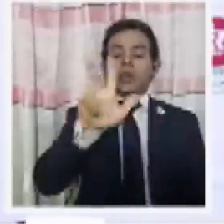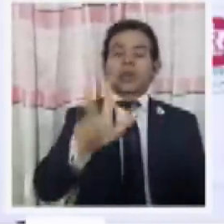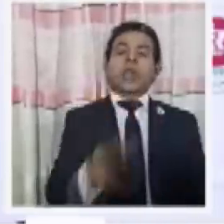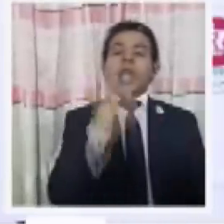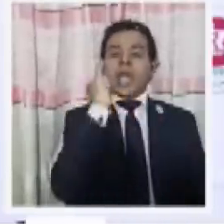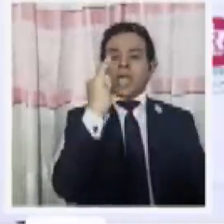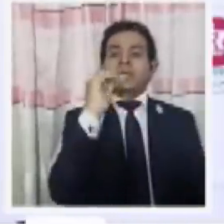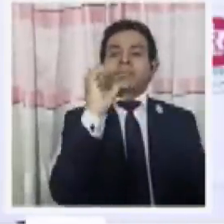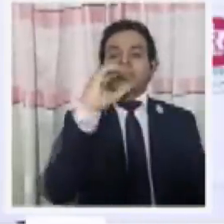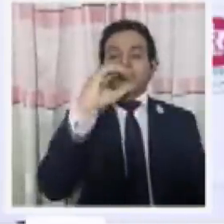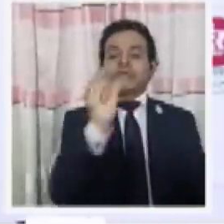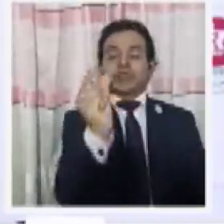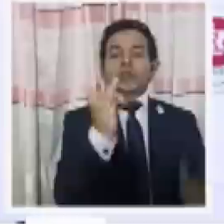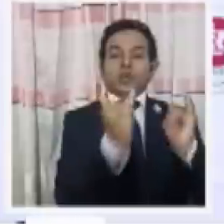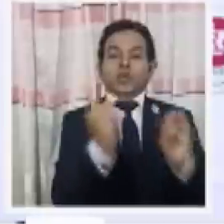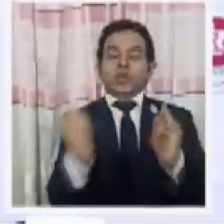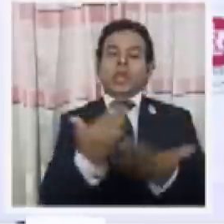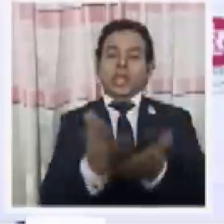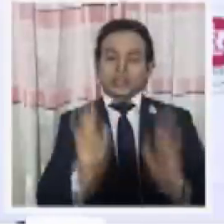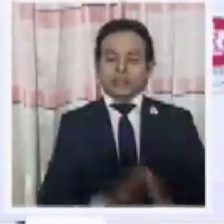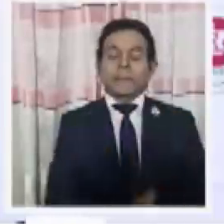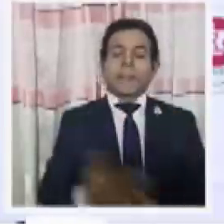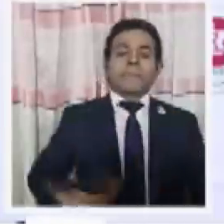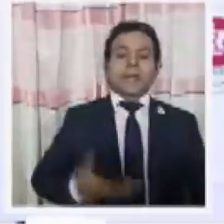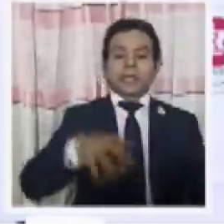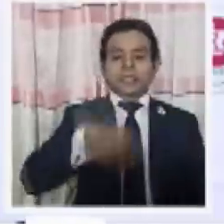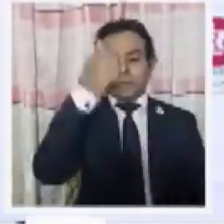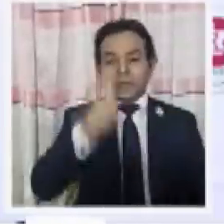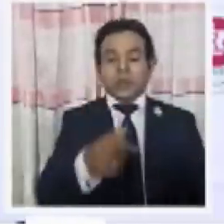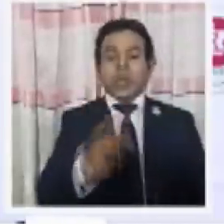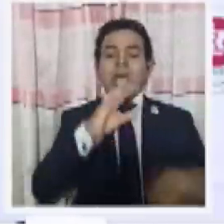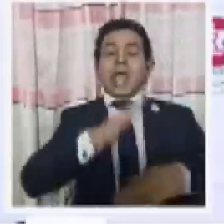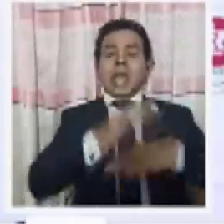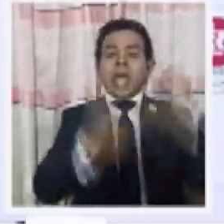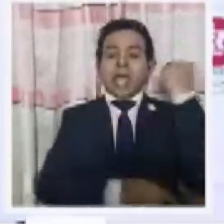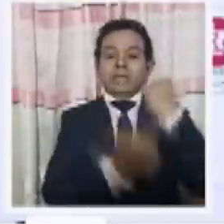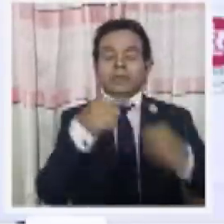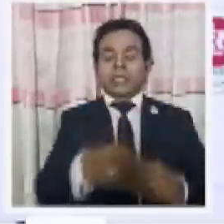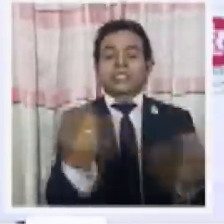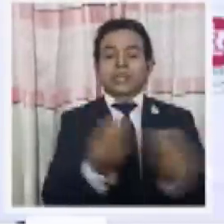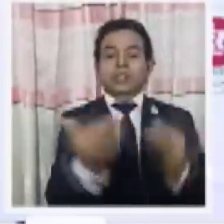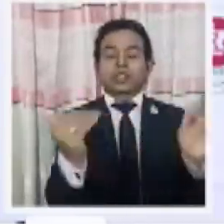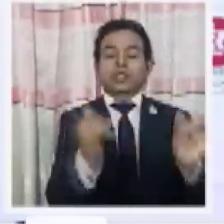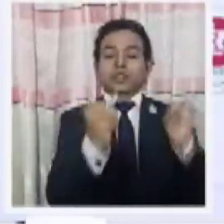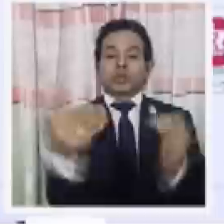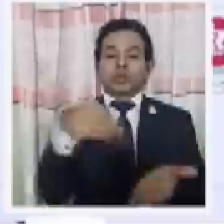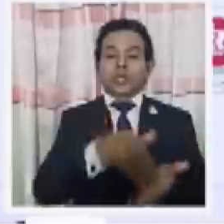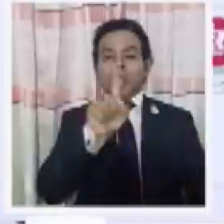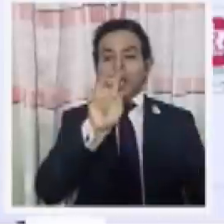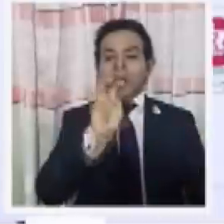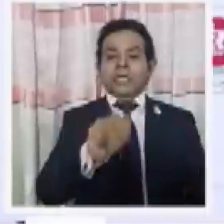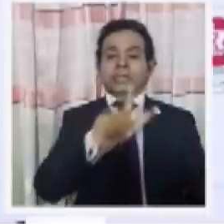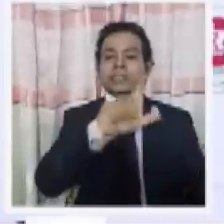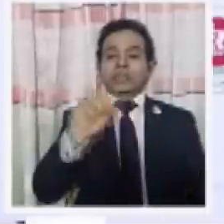শয্যা। আইসিইউ শয্যায় চট্টগ্রাম মহানগরীতে ভর্তি আছেন 21 জন এবং খালি আছে 18টি আইসিইউ শয্যা